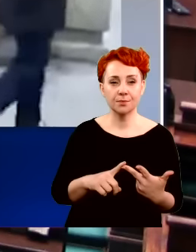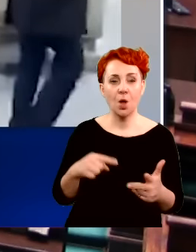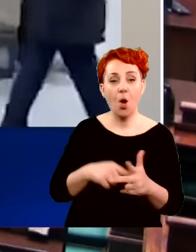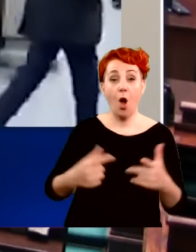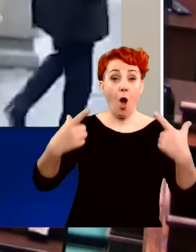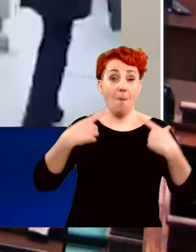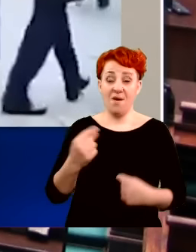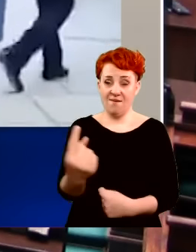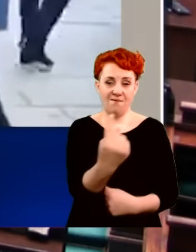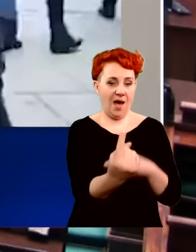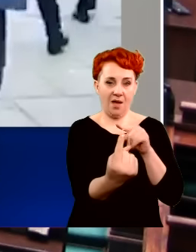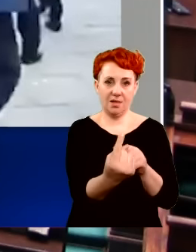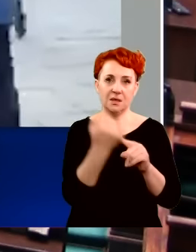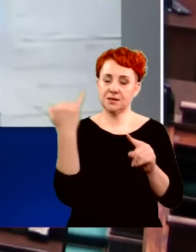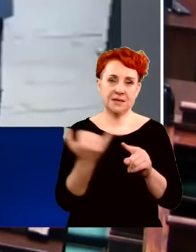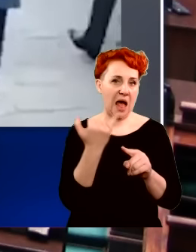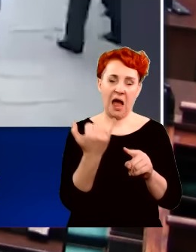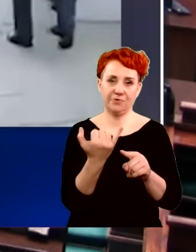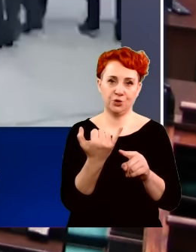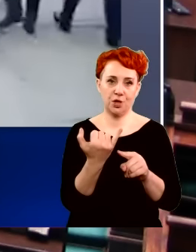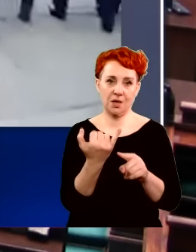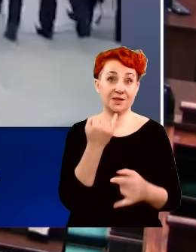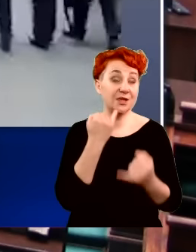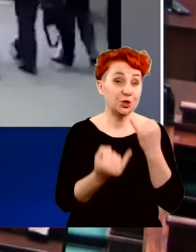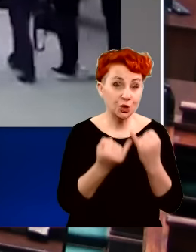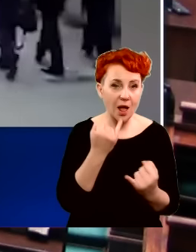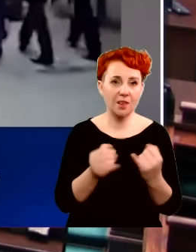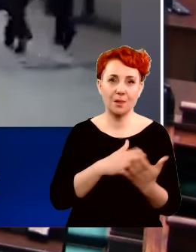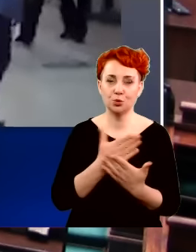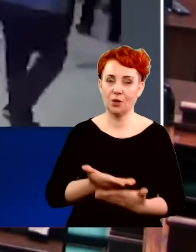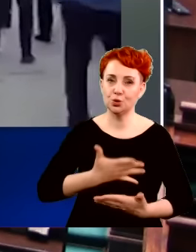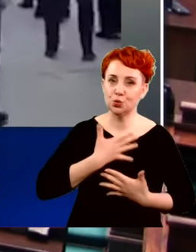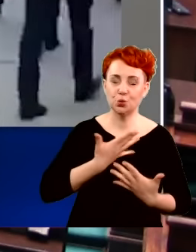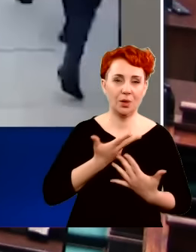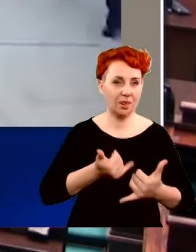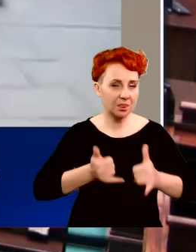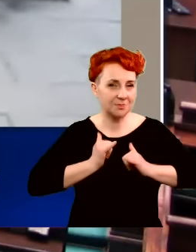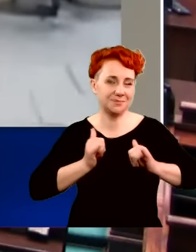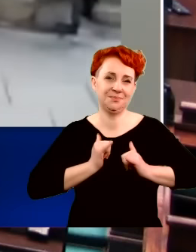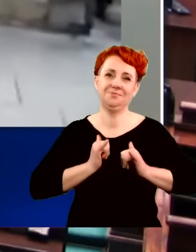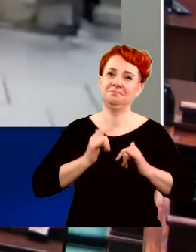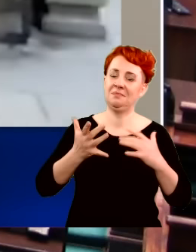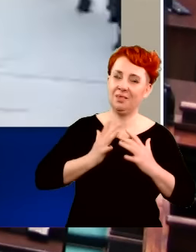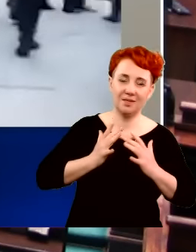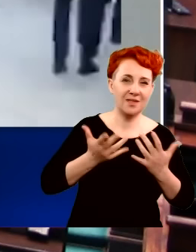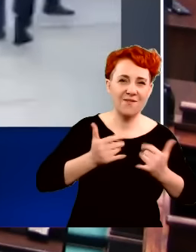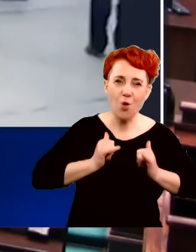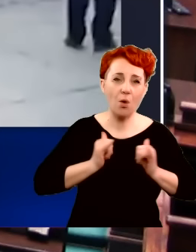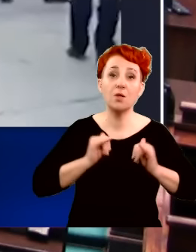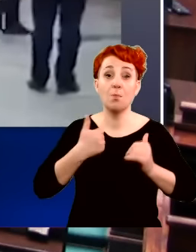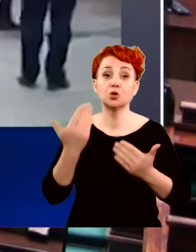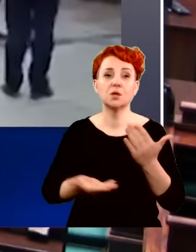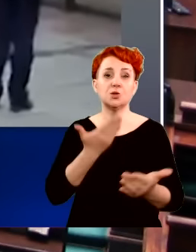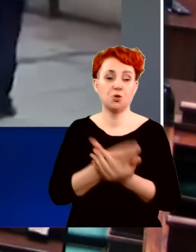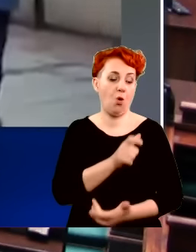Oczywiście zawsze może przed sądem jeżeli czuje się z tym dyskomfort nowo czuje dyskomfort może złożyć wniosek o wyłączenie